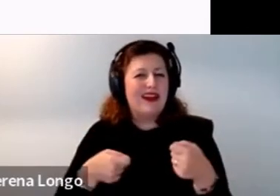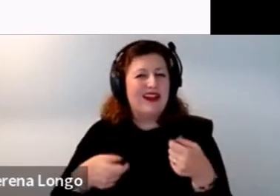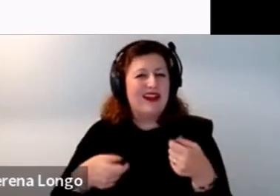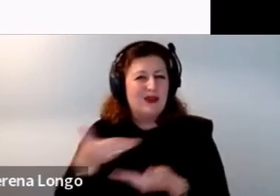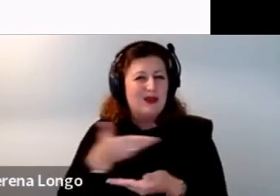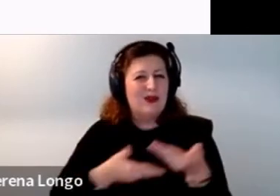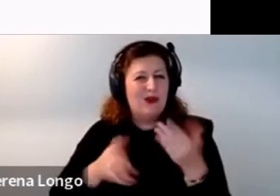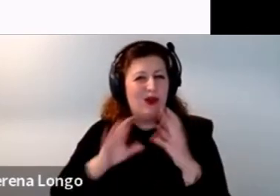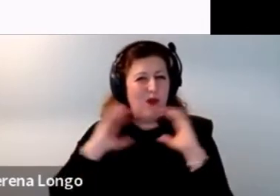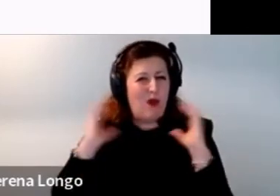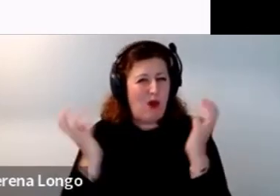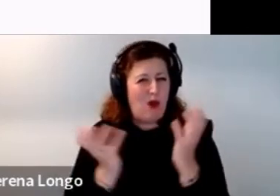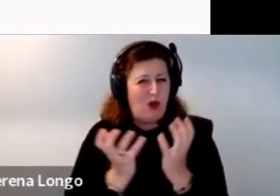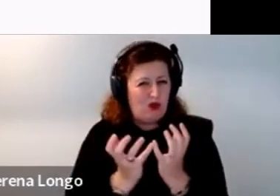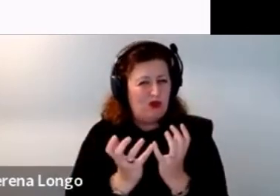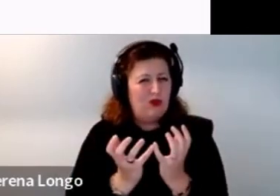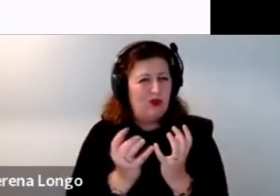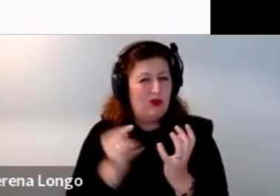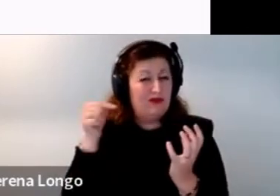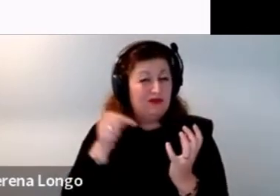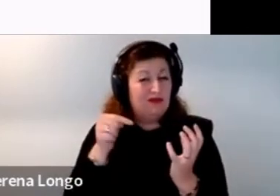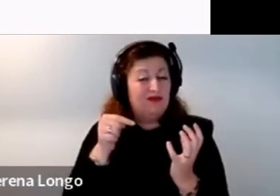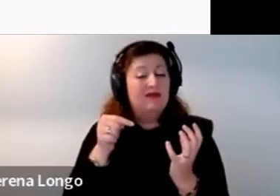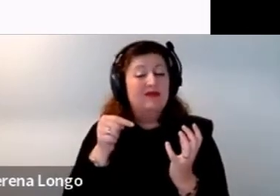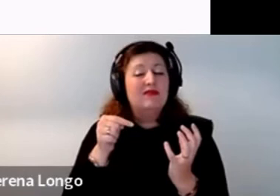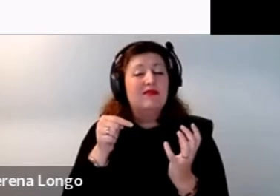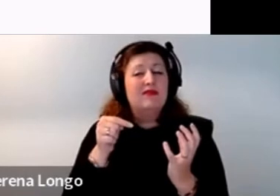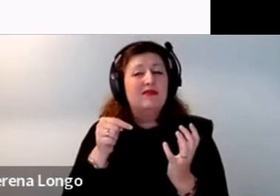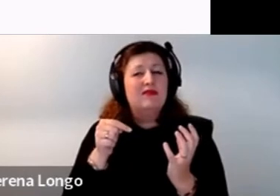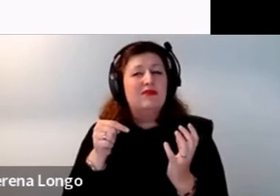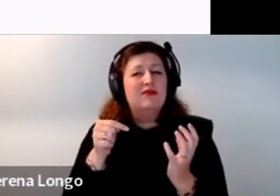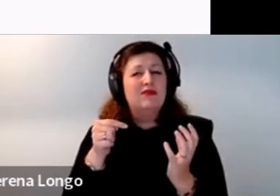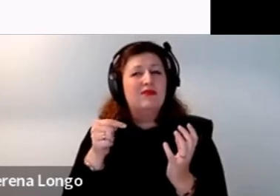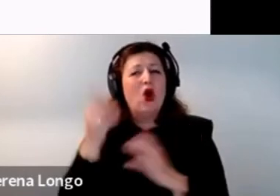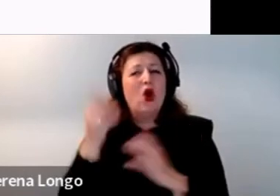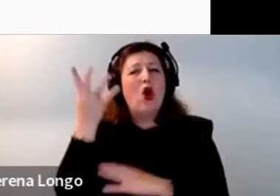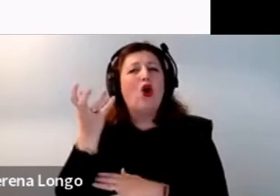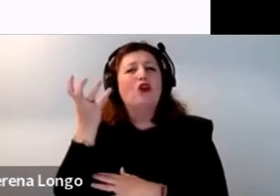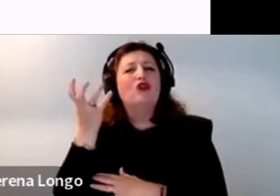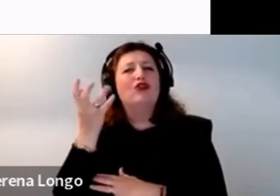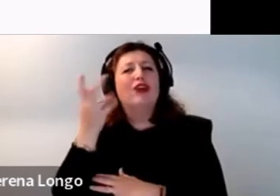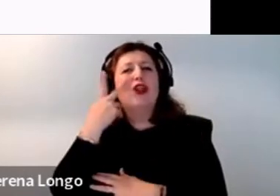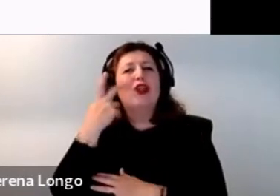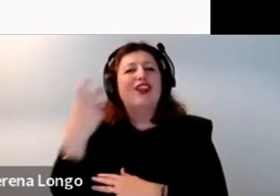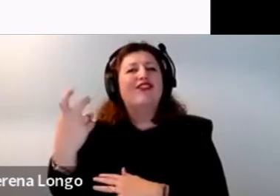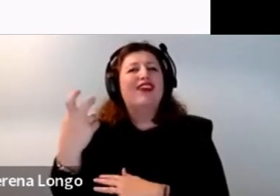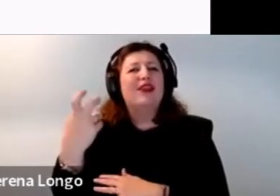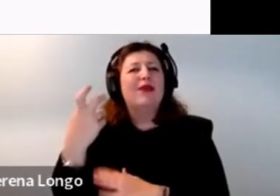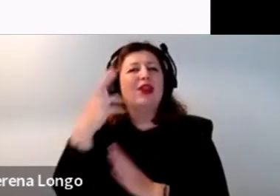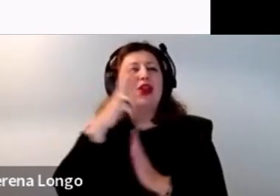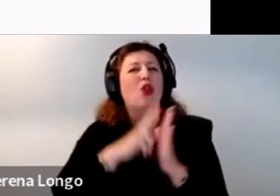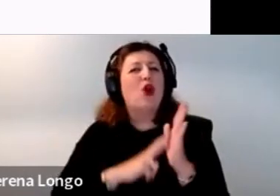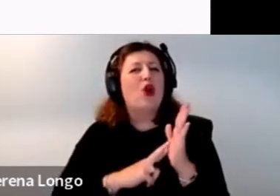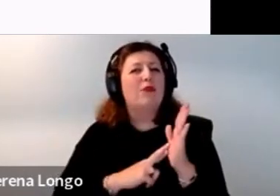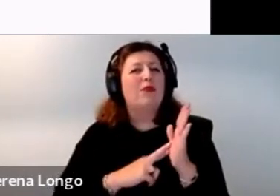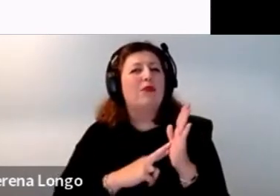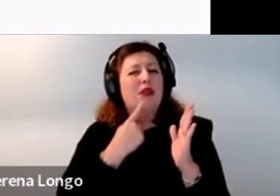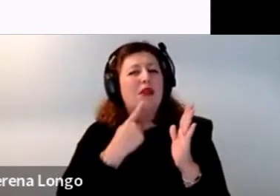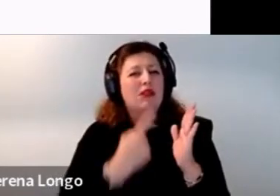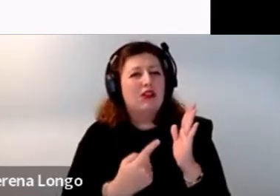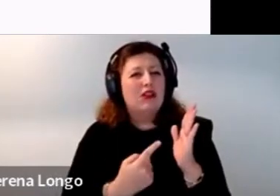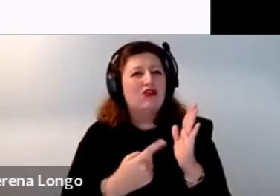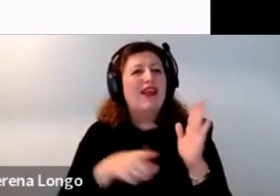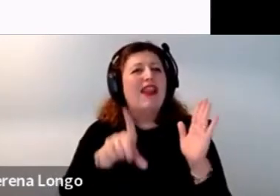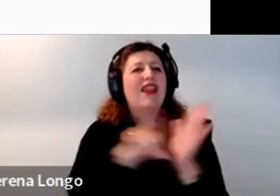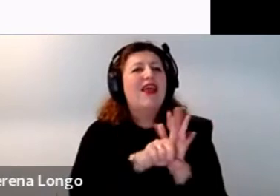principale rimando, oggetto di riferimento normativo, è la legge 11